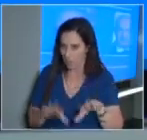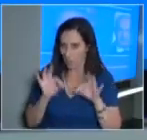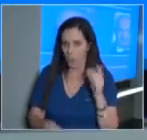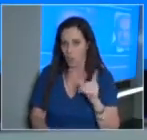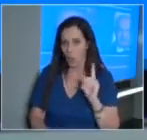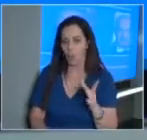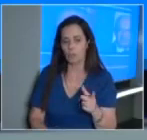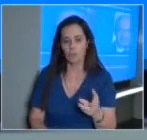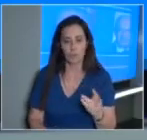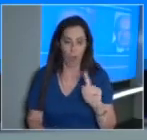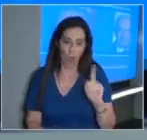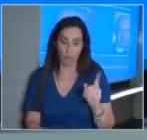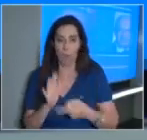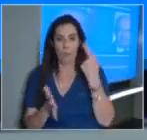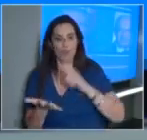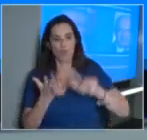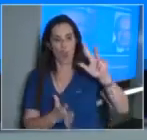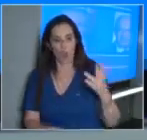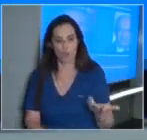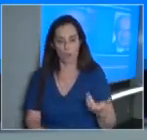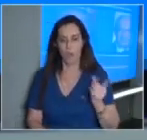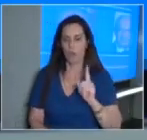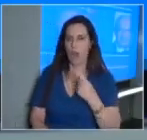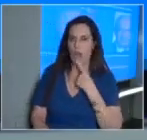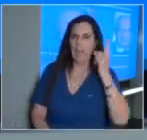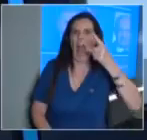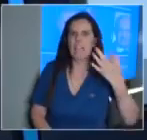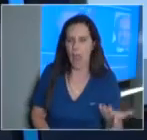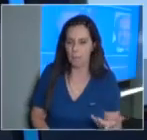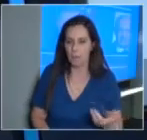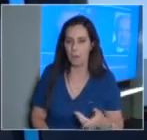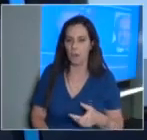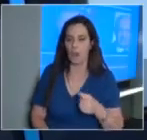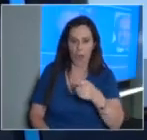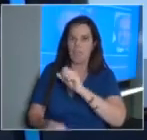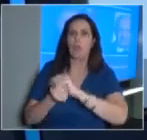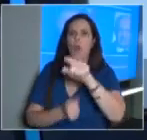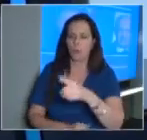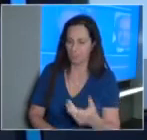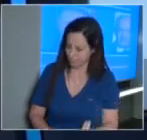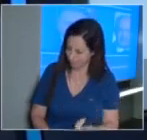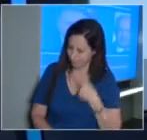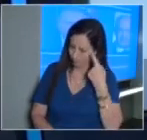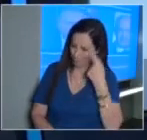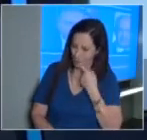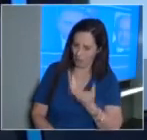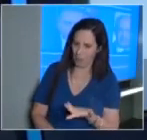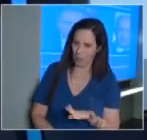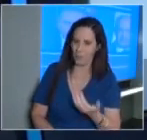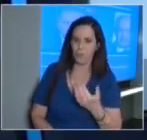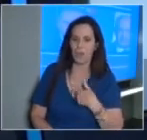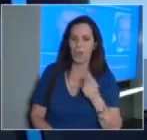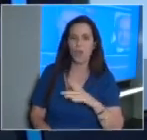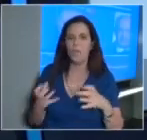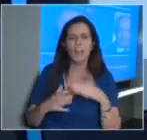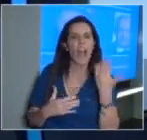בחירות, אז לא צריך לבוא ולהגיד פה... לא פעם, בשלושה חודשים. בסדר, אבל לא צריך פה להגיד ולהם שהנה, תלכו ותמחקו, ומה זה הדיבור הזה? סליחה, אנחנו